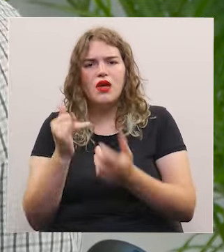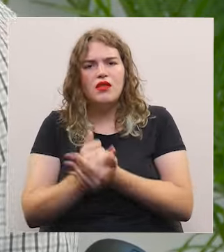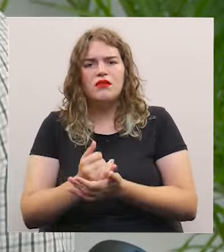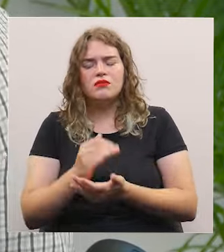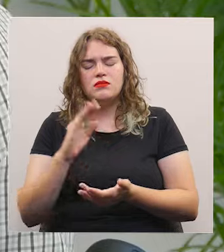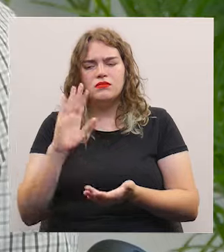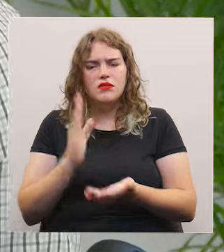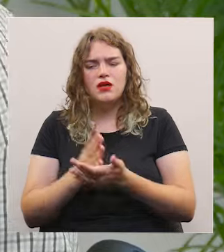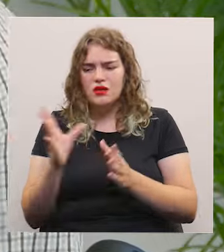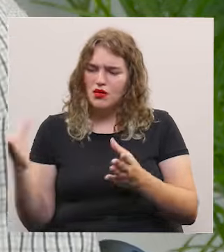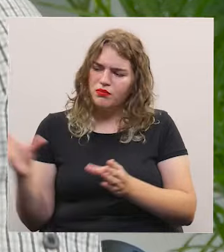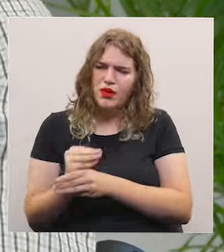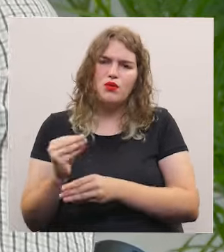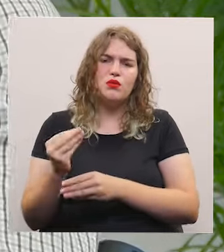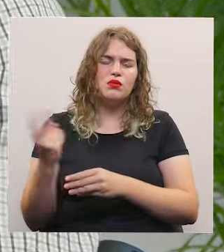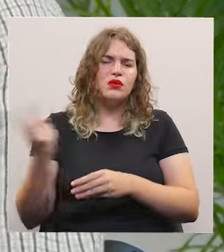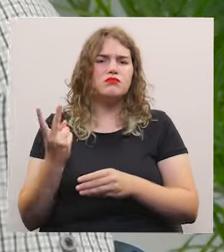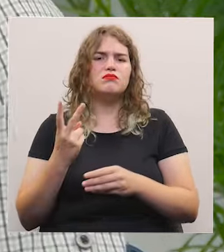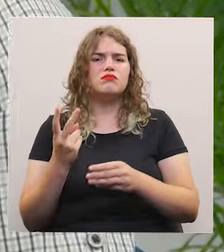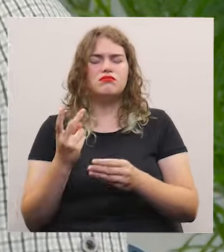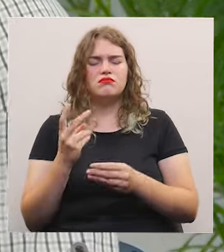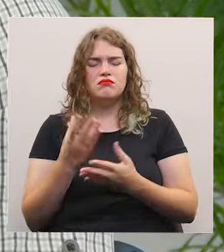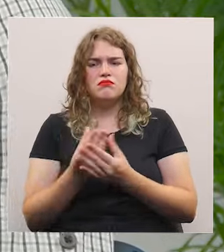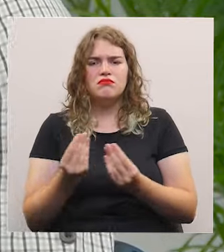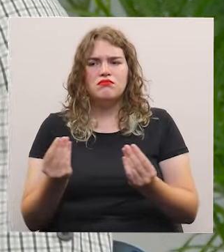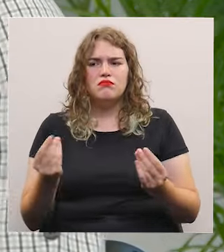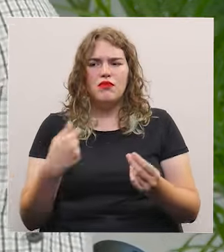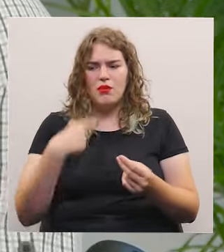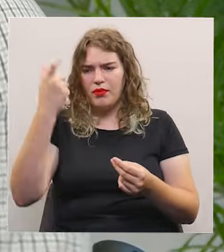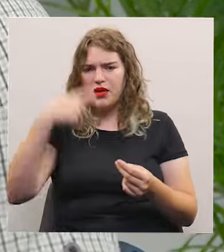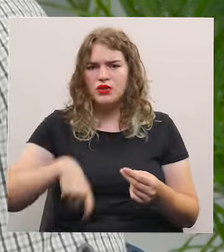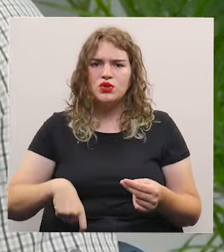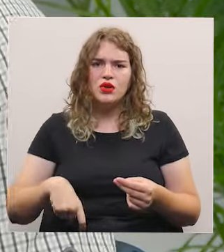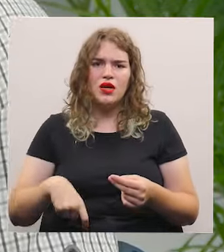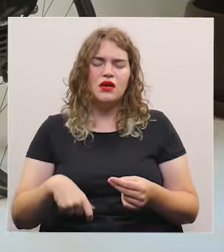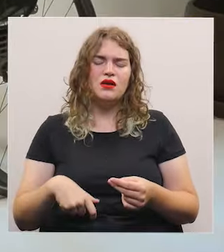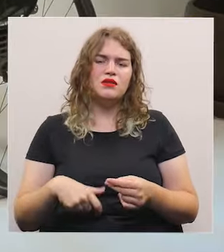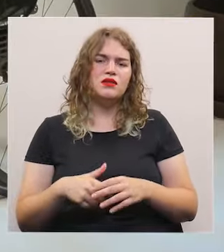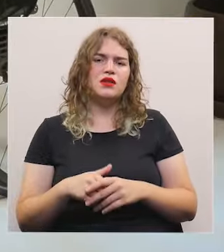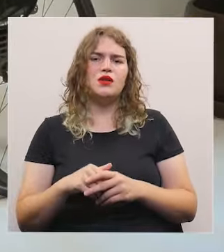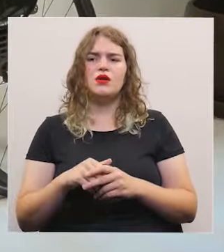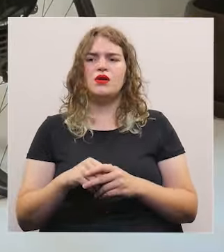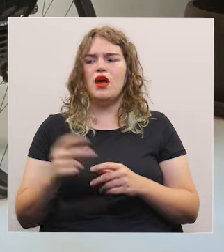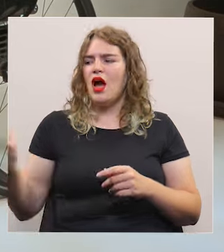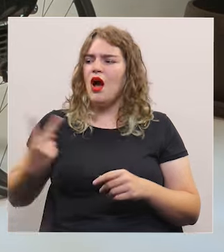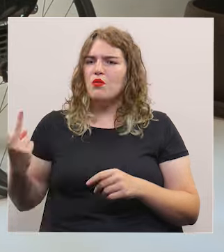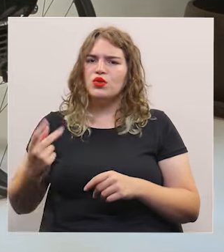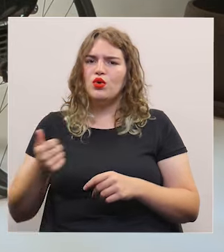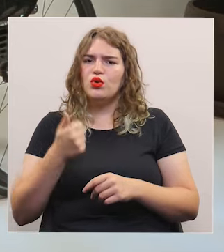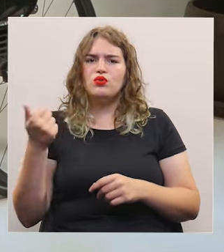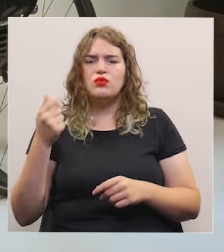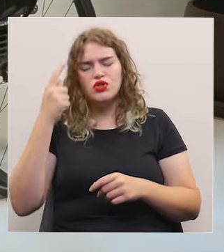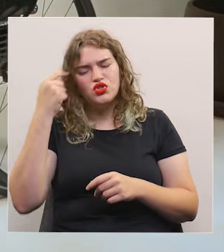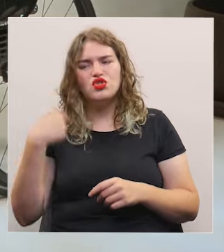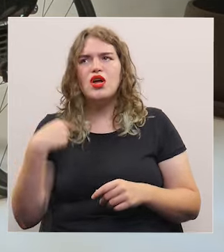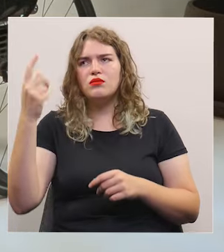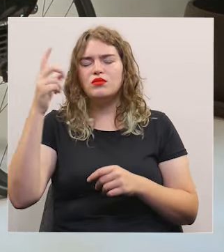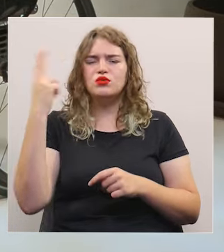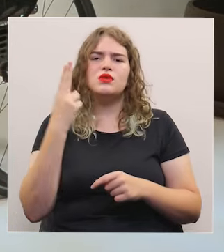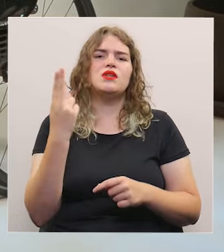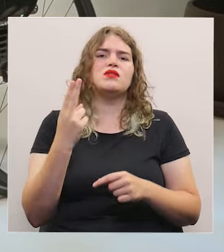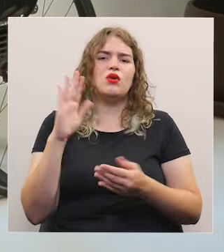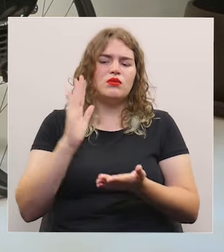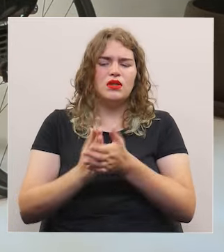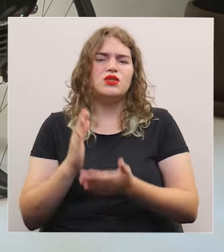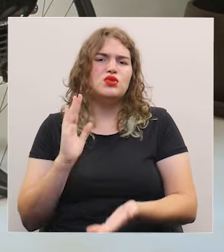împreună cu ea mai multe decizii care pot să spun că au fost personale. Care numai noi doi le știam, că am doi și Dumnezeu. În casă